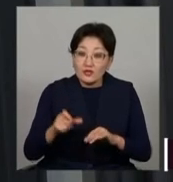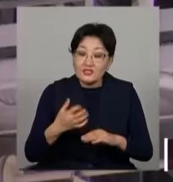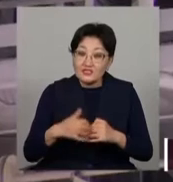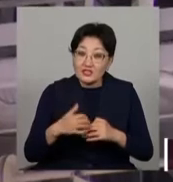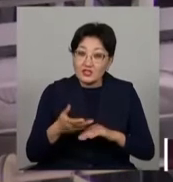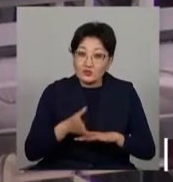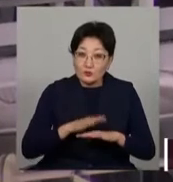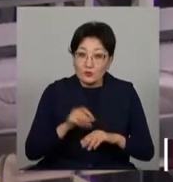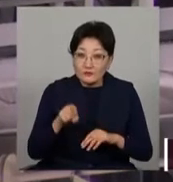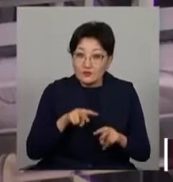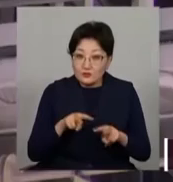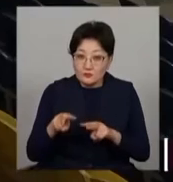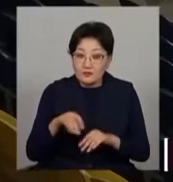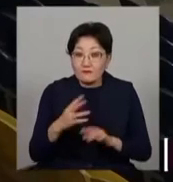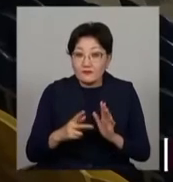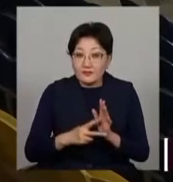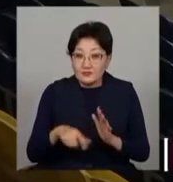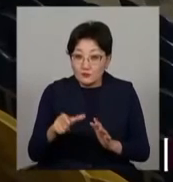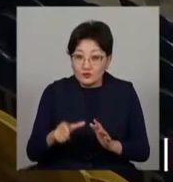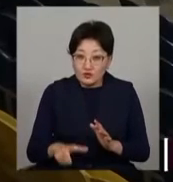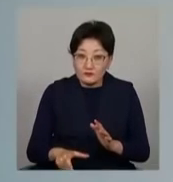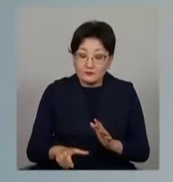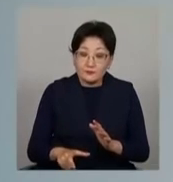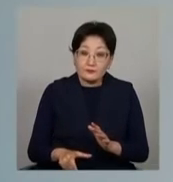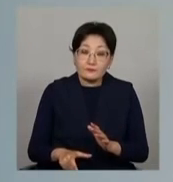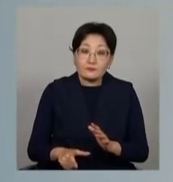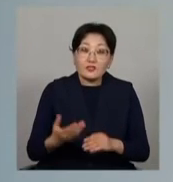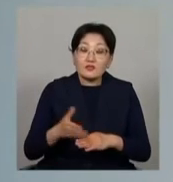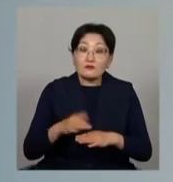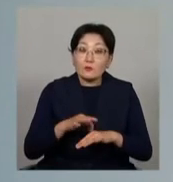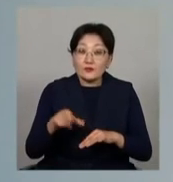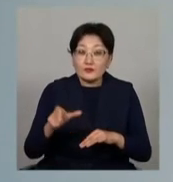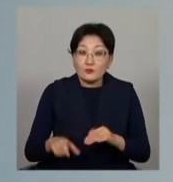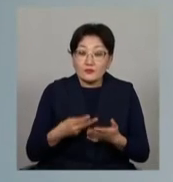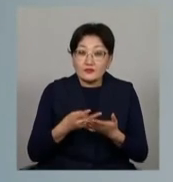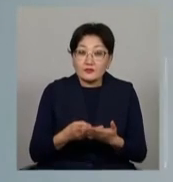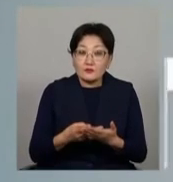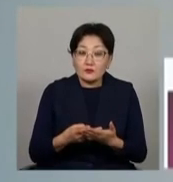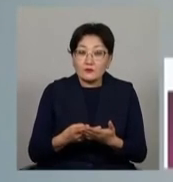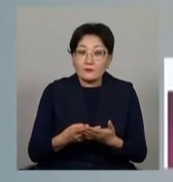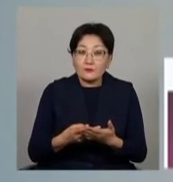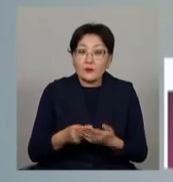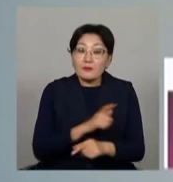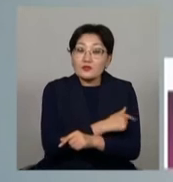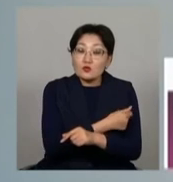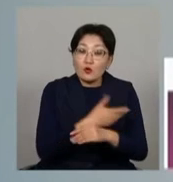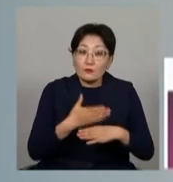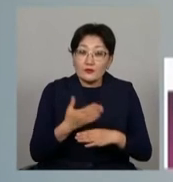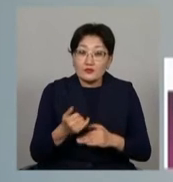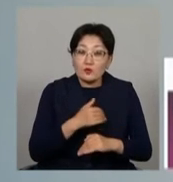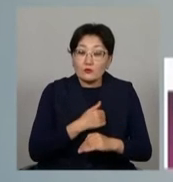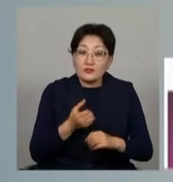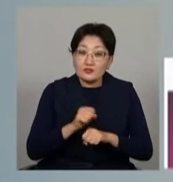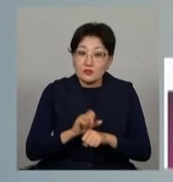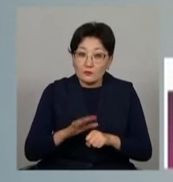тяжести. Сейчас там наблюдают 18 ковидных пациентов. Часть пациентов поступили по скорой помощи. И хочется